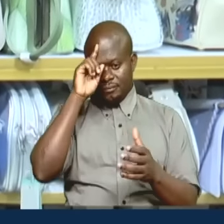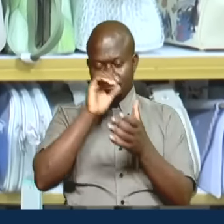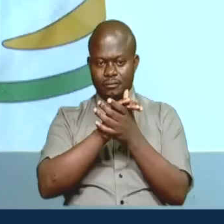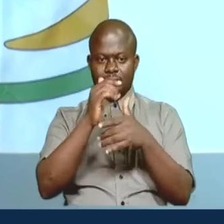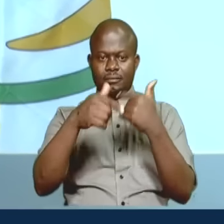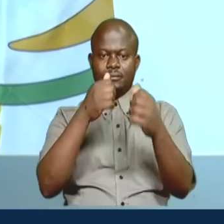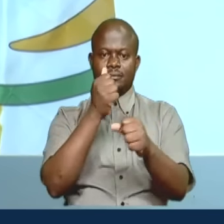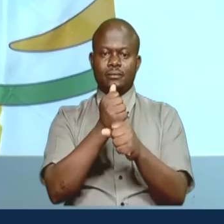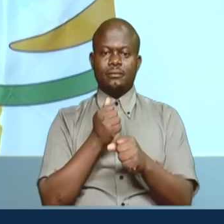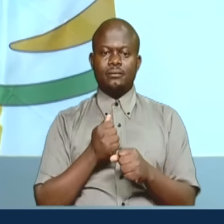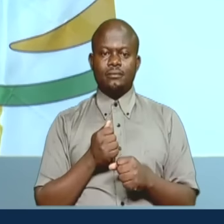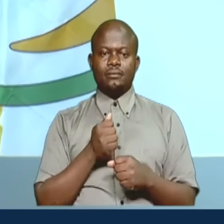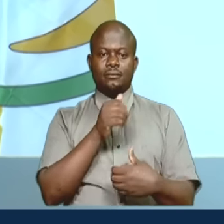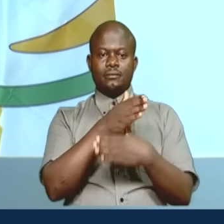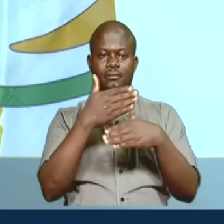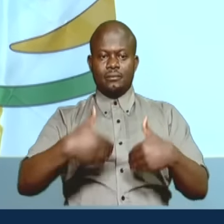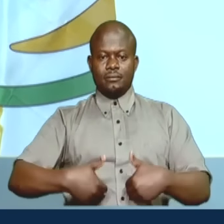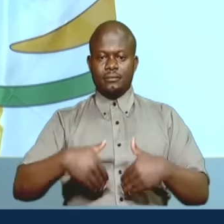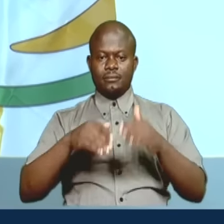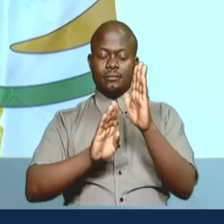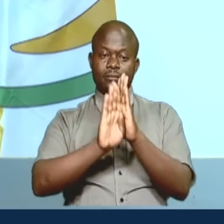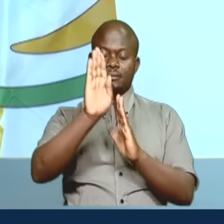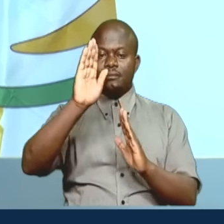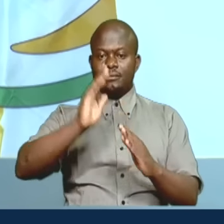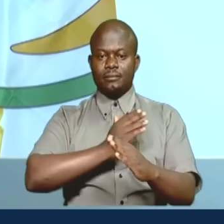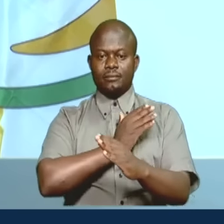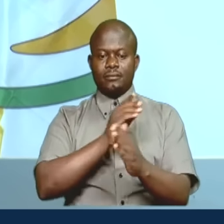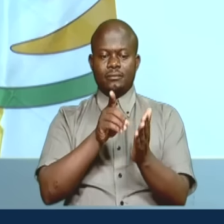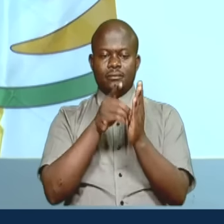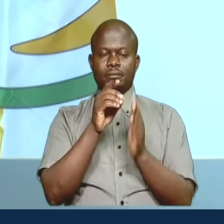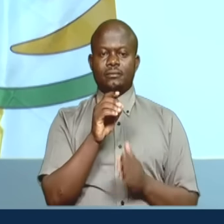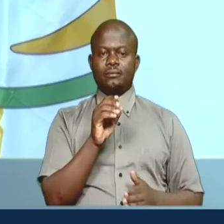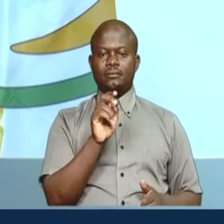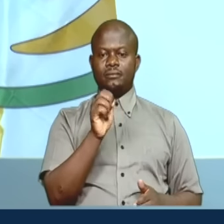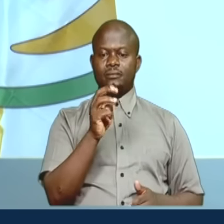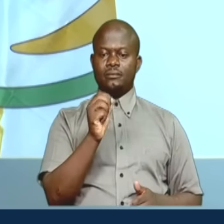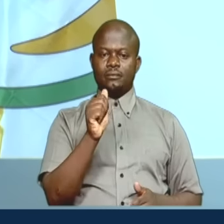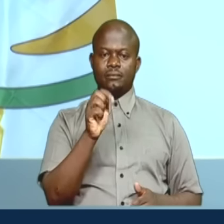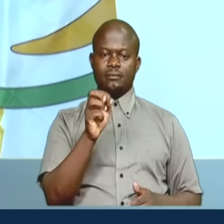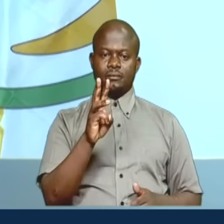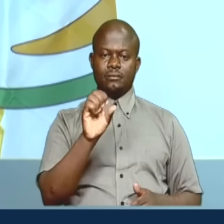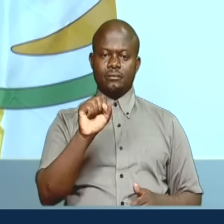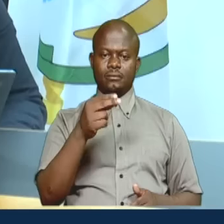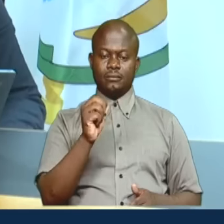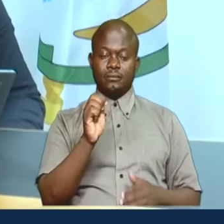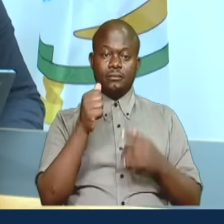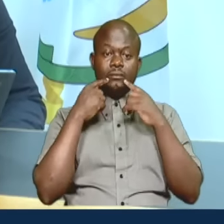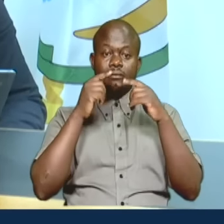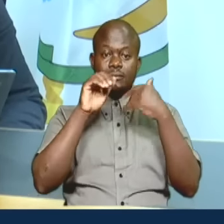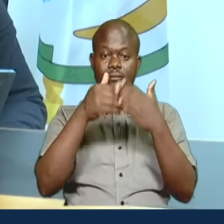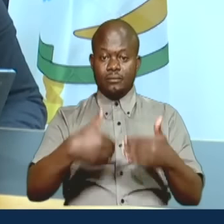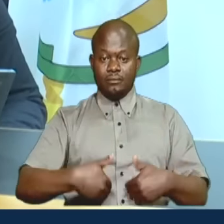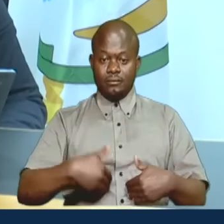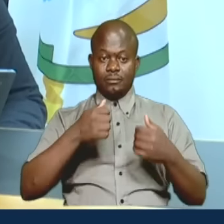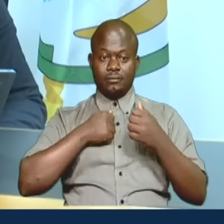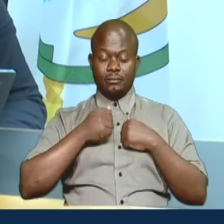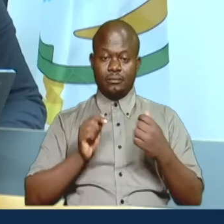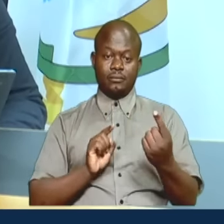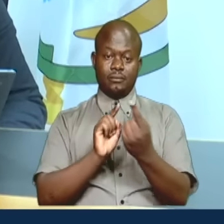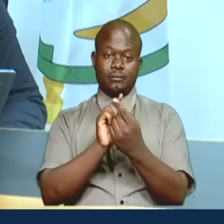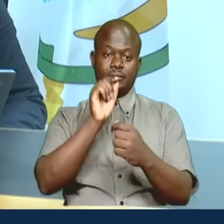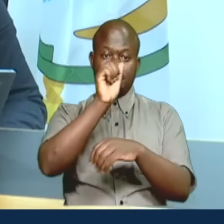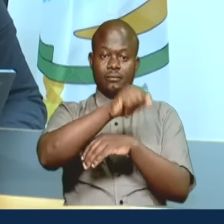ako kazi. Ministre w'urubyiruko n'iterambere ry'ubuhanzi Dr. Utumatwishima Jean Nepo Abdalla asobanura ko urubyiruko rw'u Rwanda ruhuye rurushaho